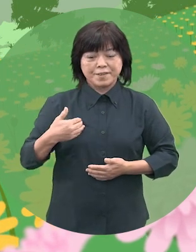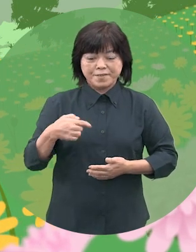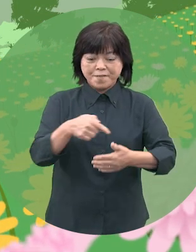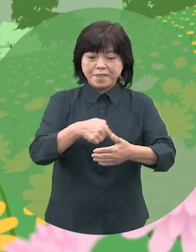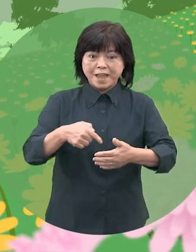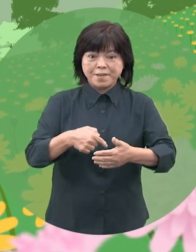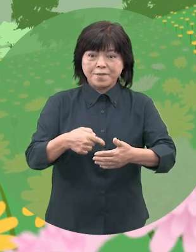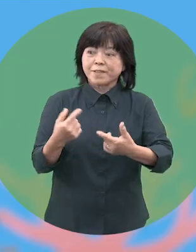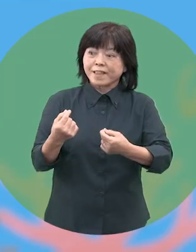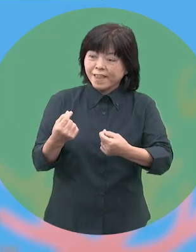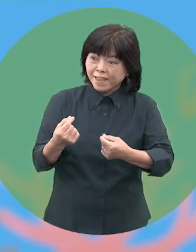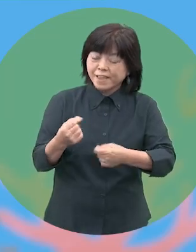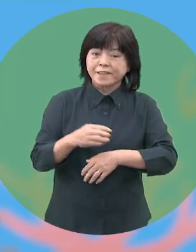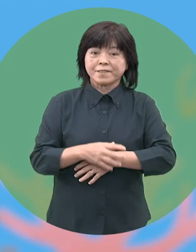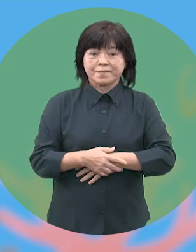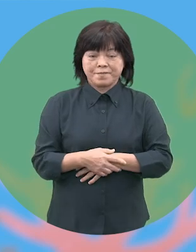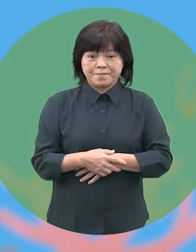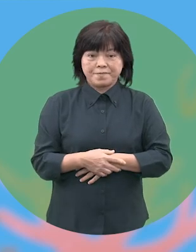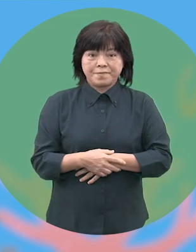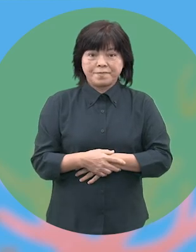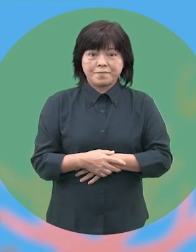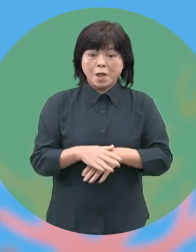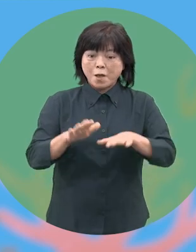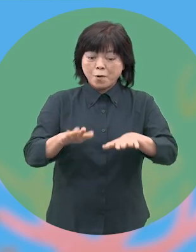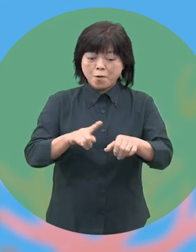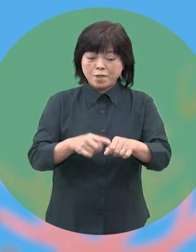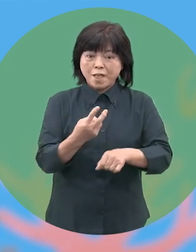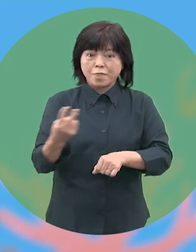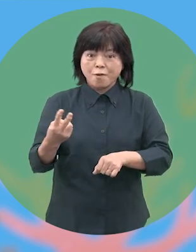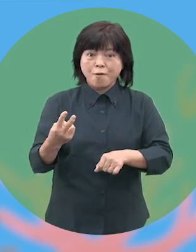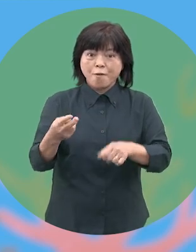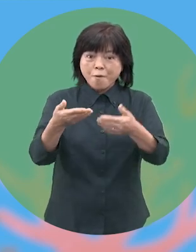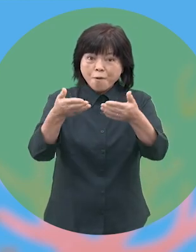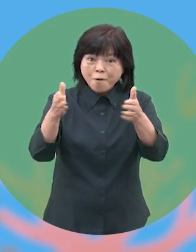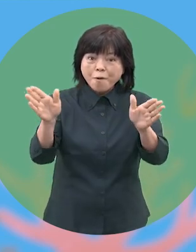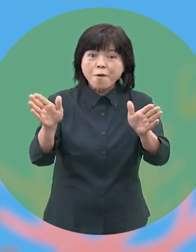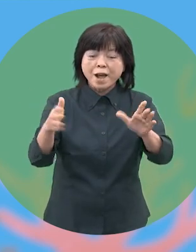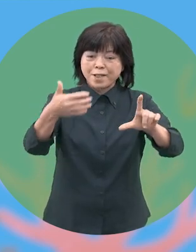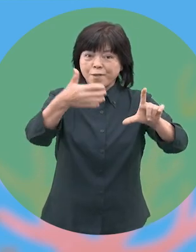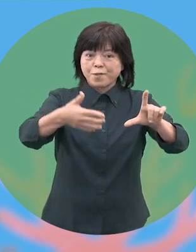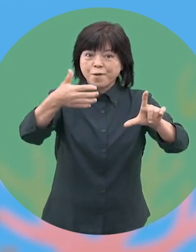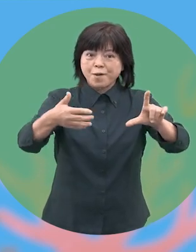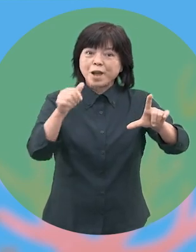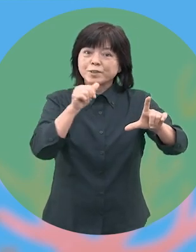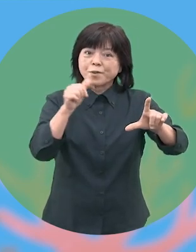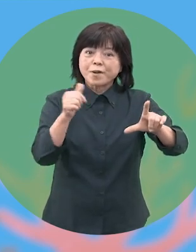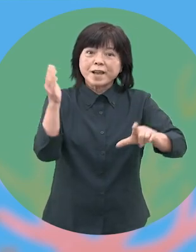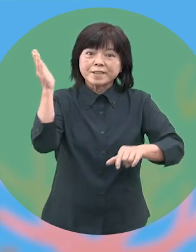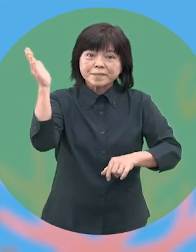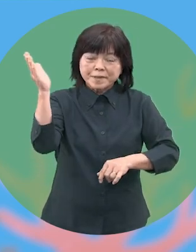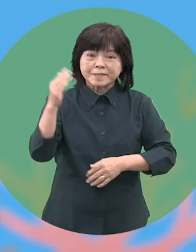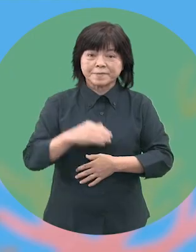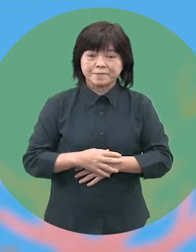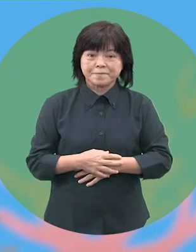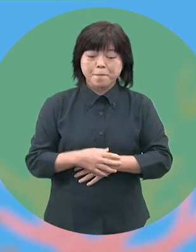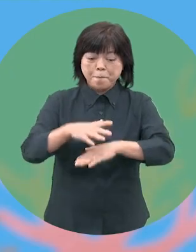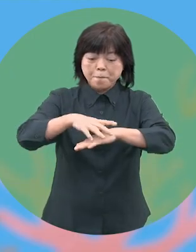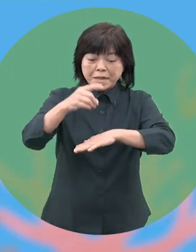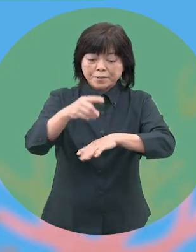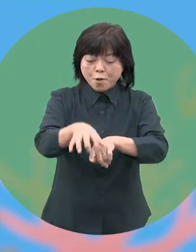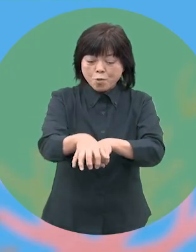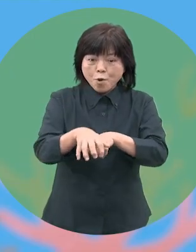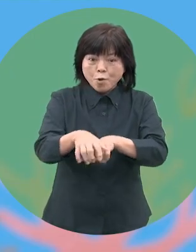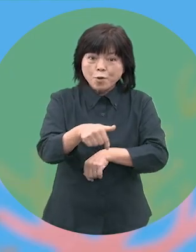んだね。 ここで今年度公開されている動画を少しだけお見せします。まずは農業部